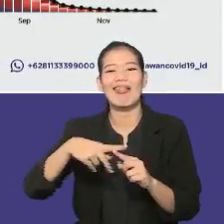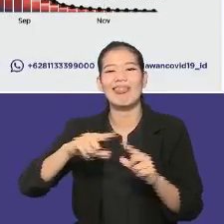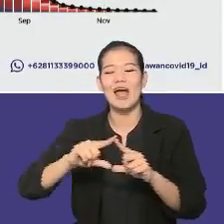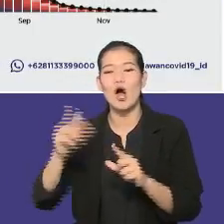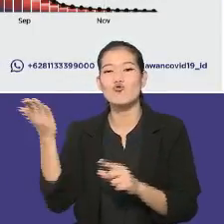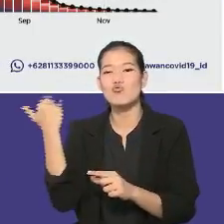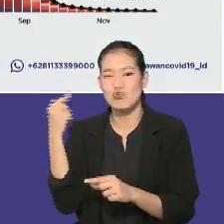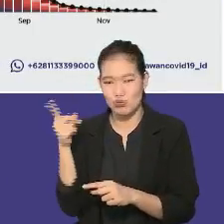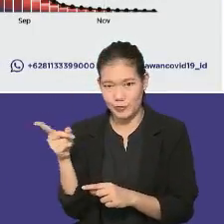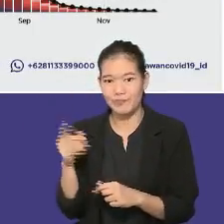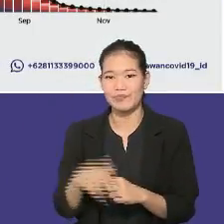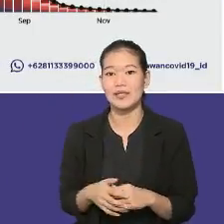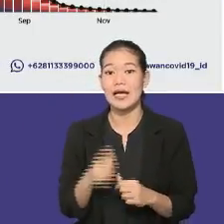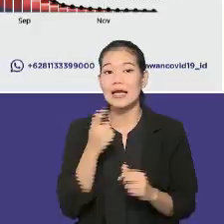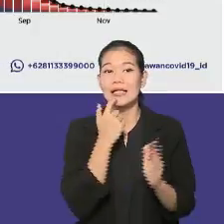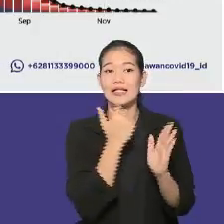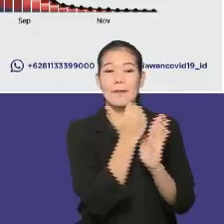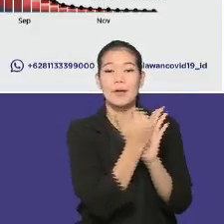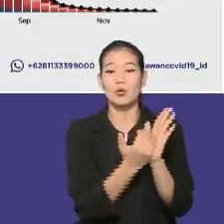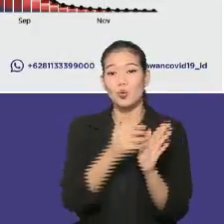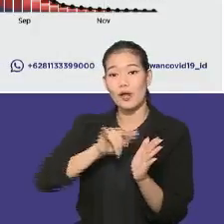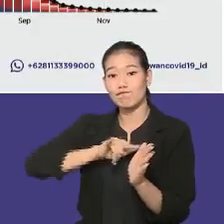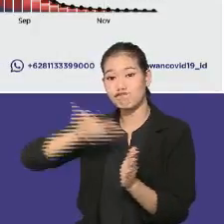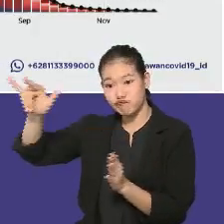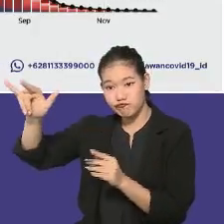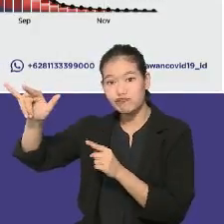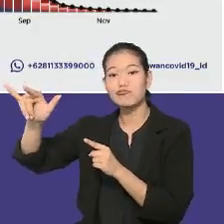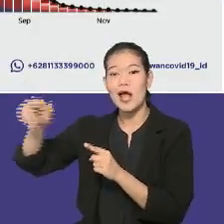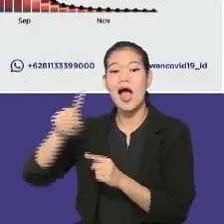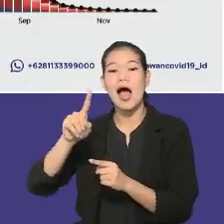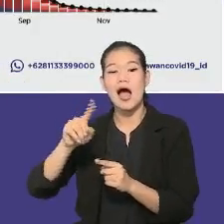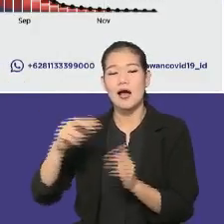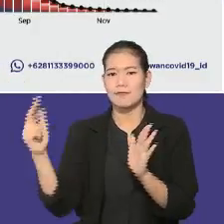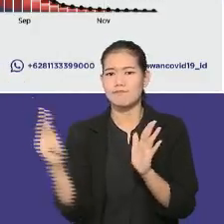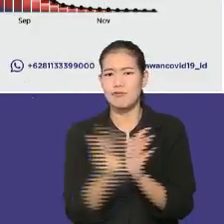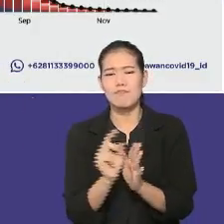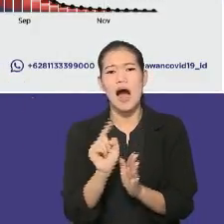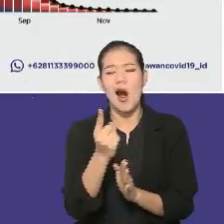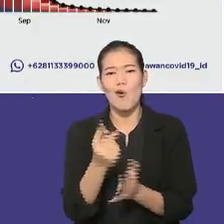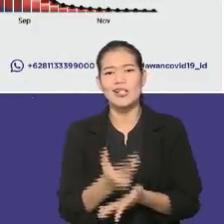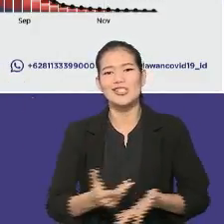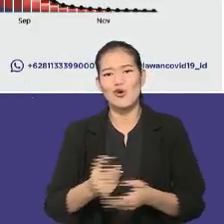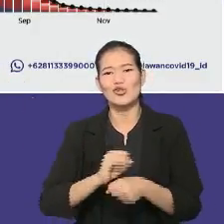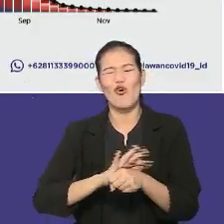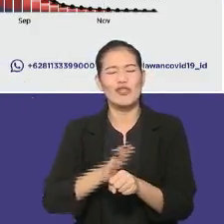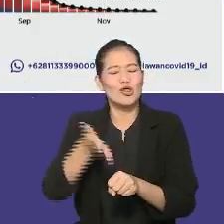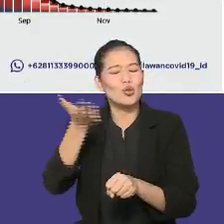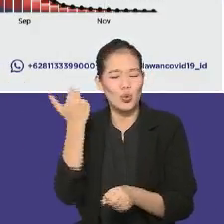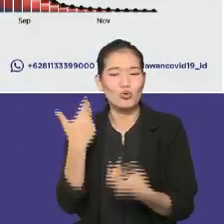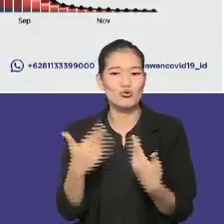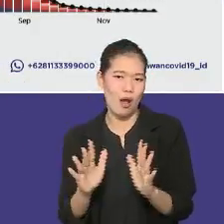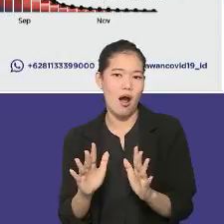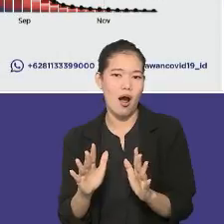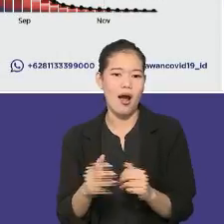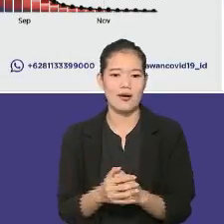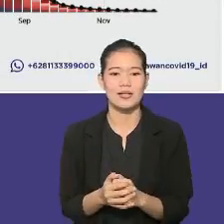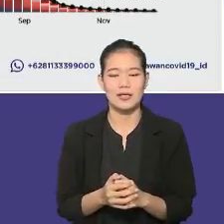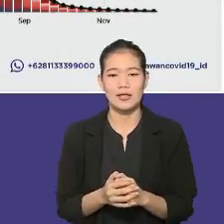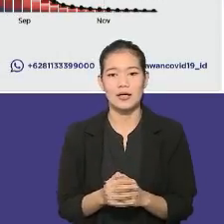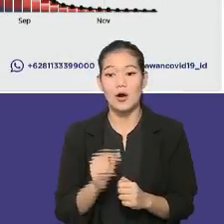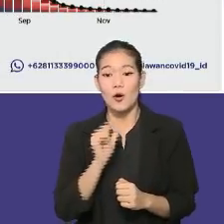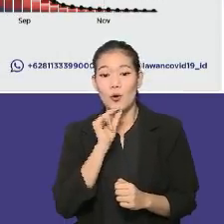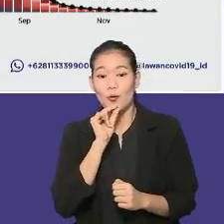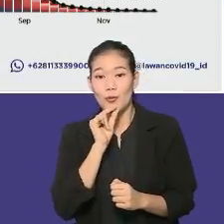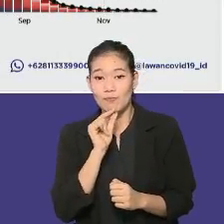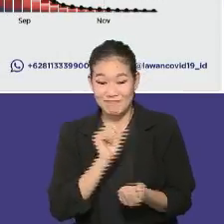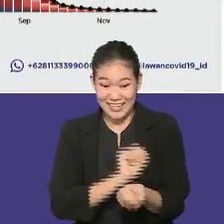Kebijakan terhadap pelaku perjalanan internasional tentunya diterapkan sejak awal pandemi. Dalam rangka pemulihan ekonomi, di